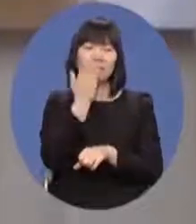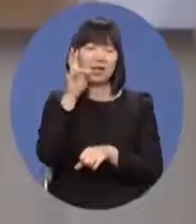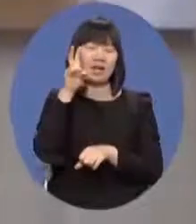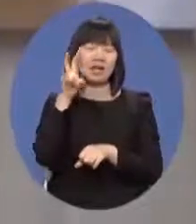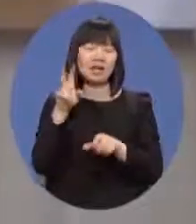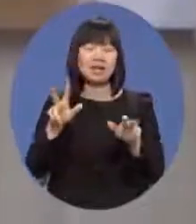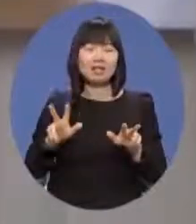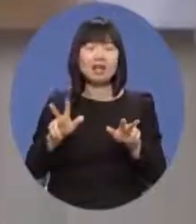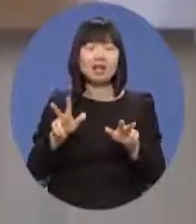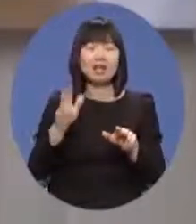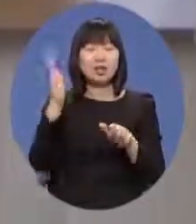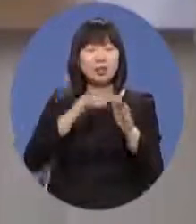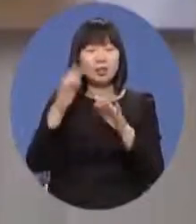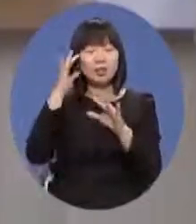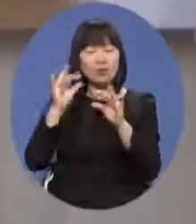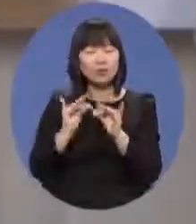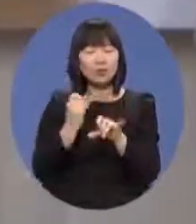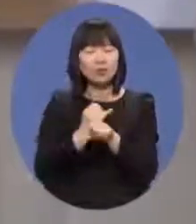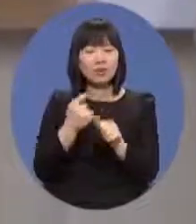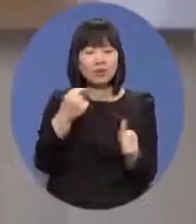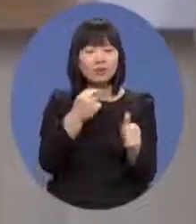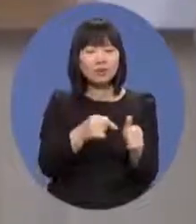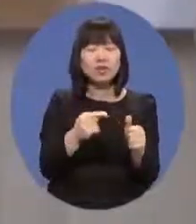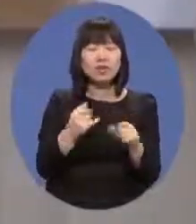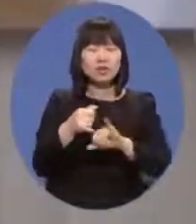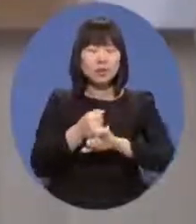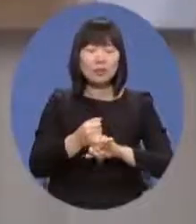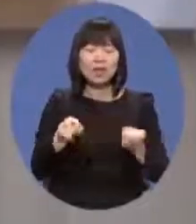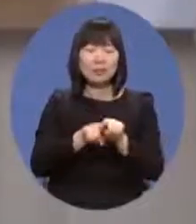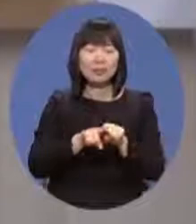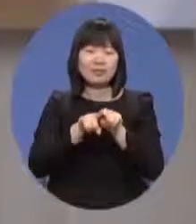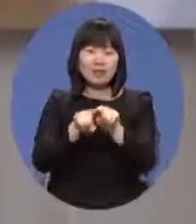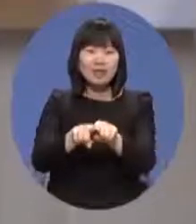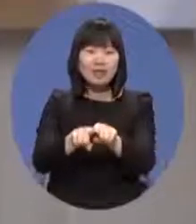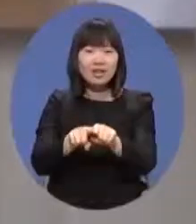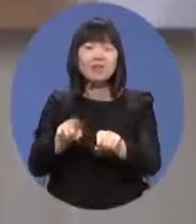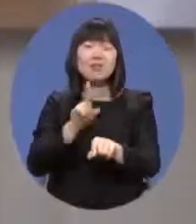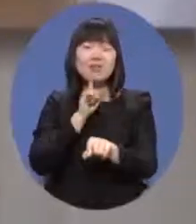않을까. 그러니까 즉 공감과 훈육을 반드시 함께 하셔라. 이걸 꼭 말씀드리고 싶습니다.